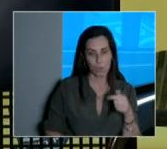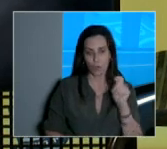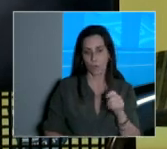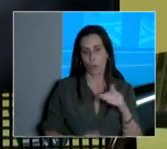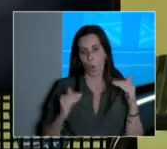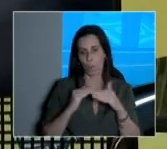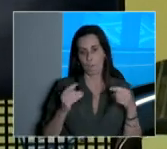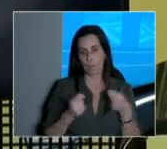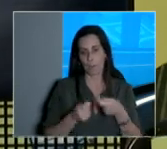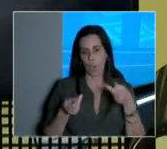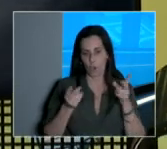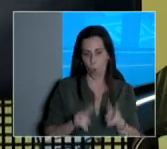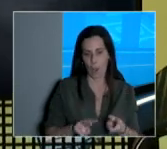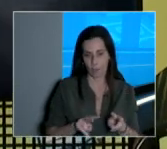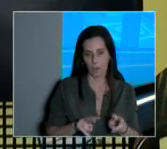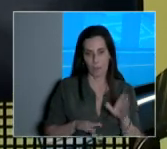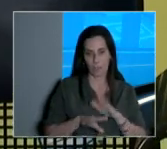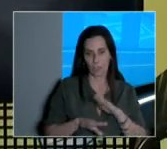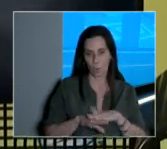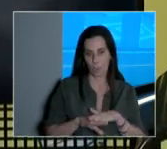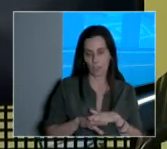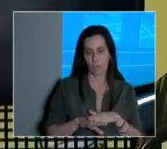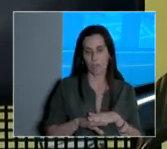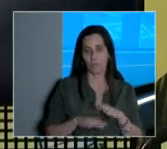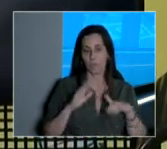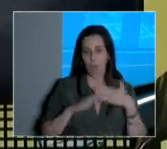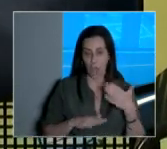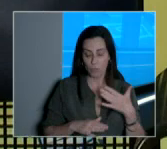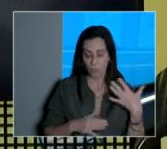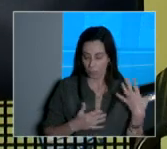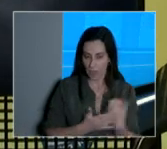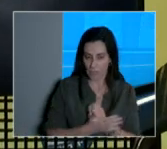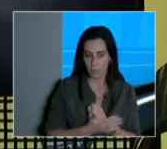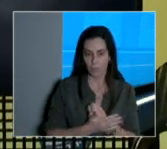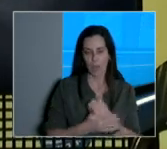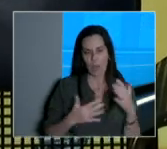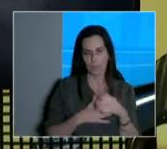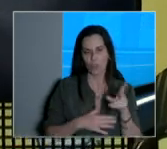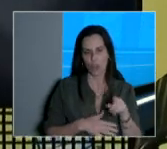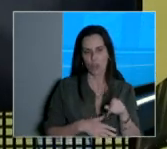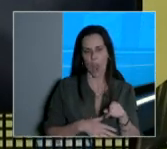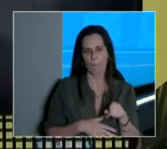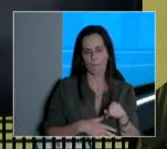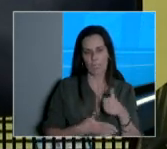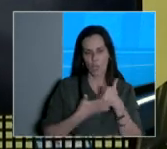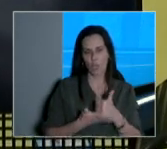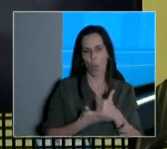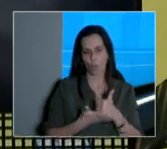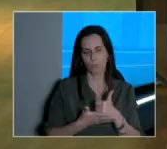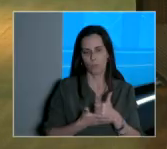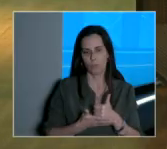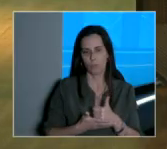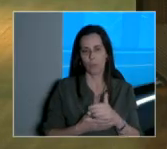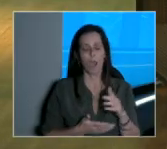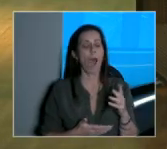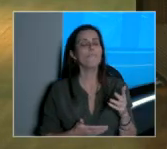השופטים ראויים מבחינת היכולות המקצועיות שלהם, ואחרי שהם עומדים ברף מקצועי לוודא שיש שם ייצוג לזה, ואני חושב